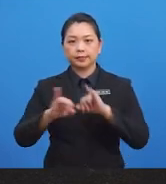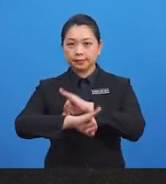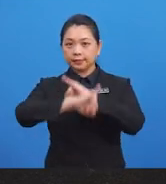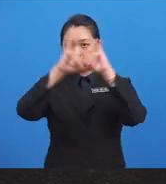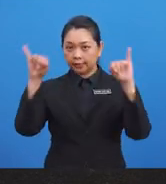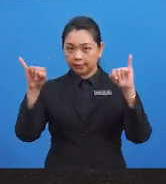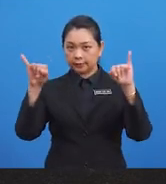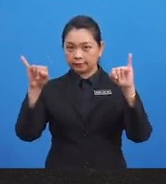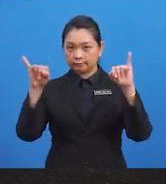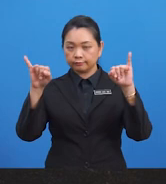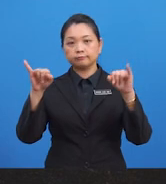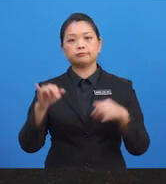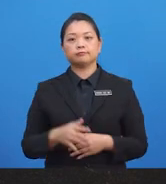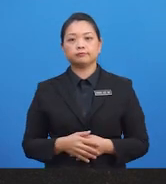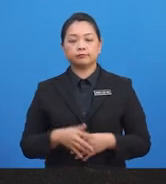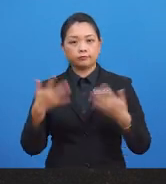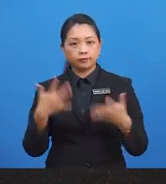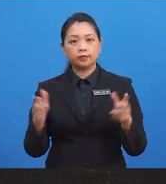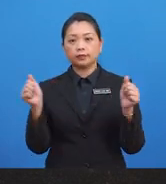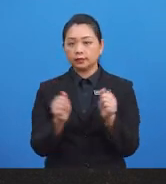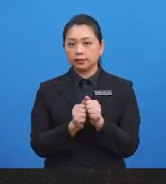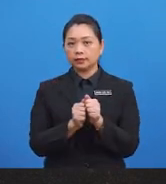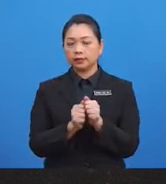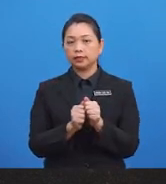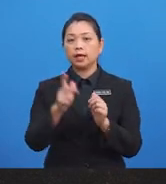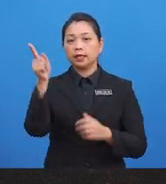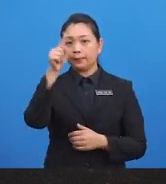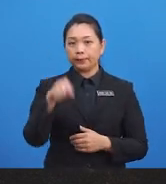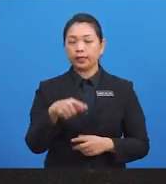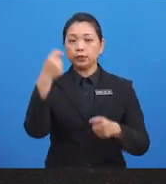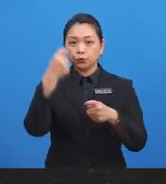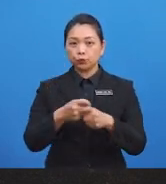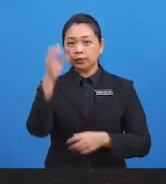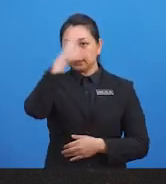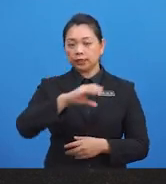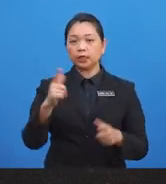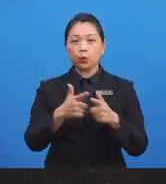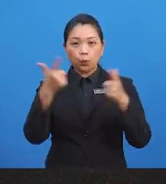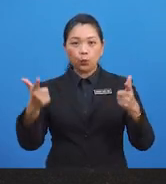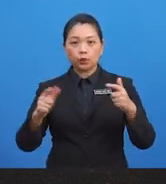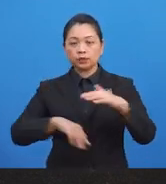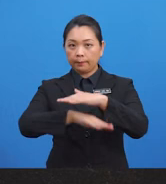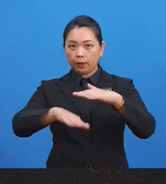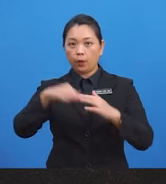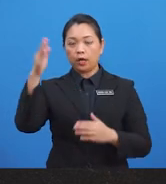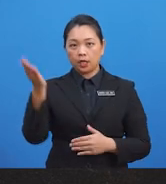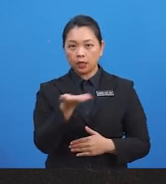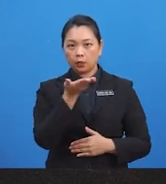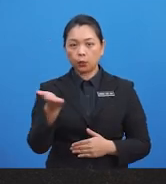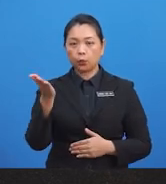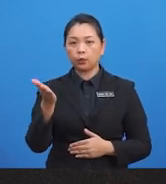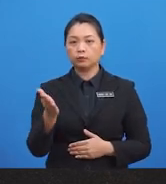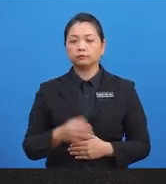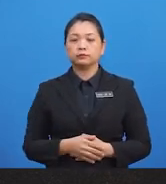Murid-murid jelas sudah? Dengan konsep kamera tentu untuk mencari luas di bawah lengkung, sama